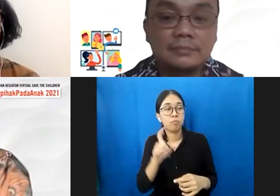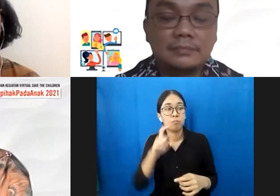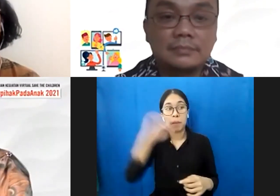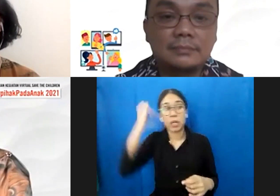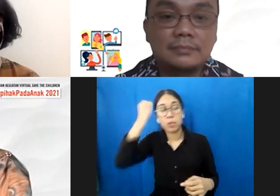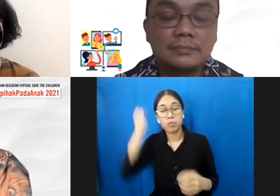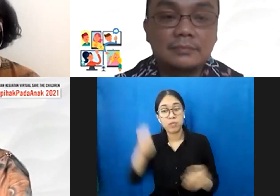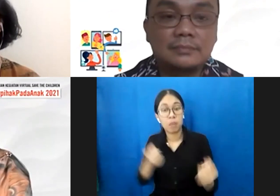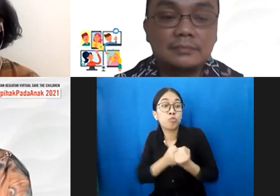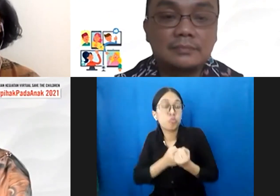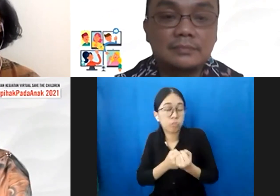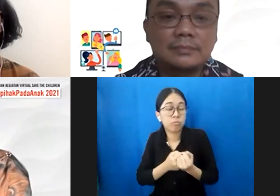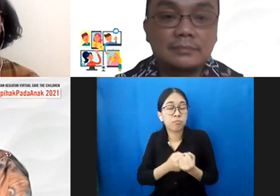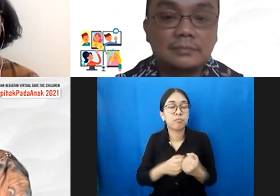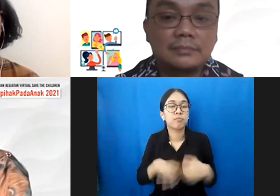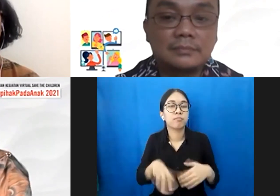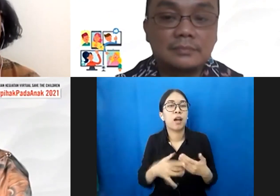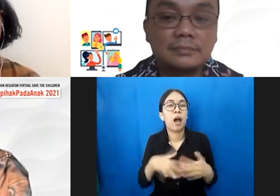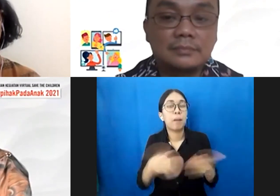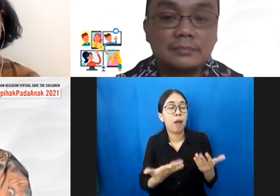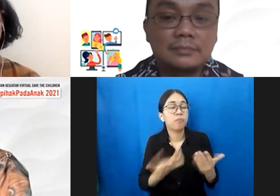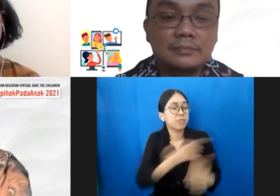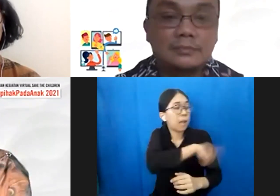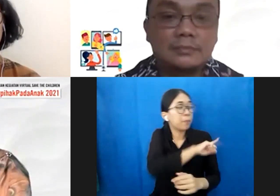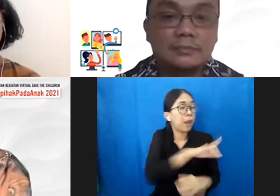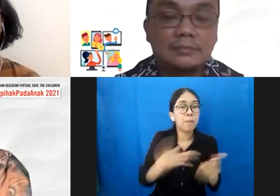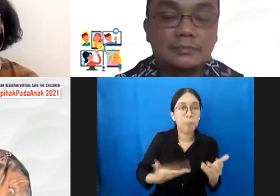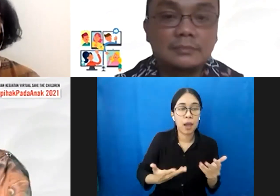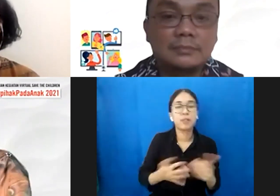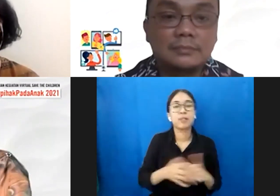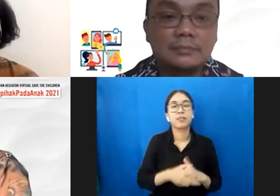mendukung, salah satu keterampilan yang sangat dibutuhkan adalah sebenarnya